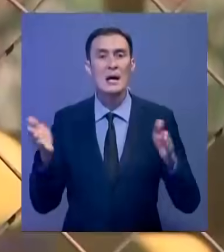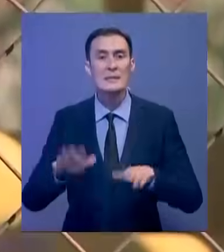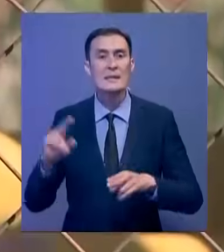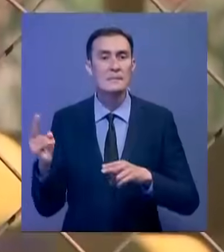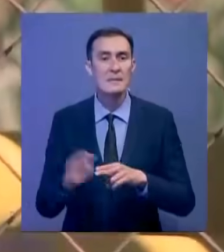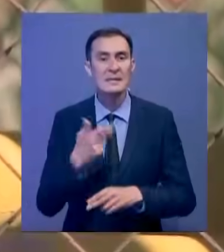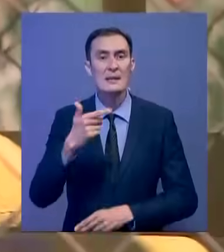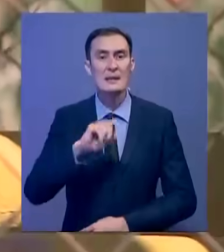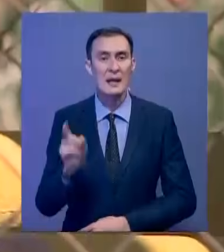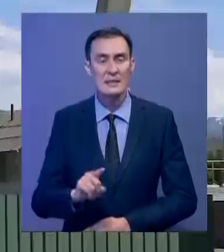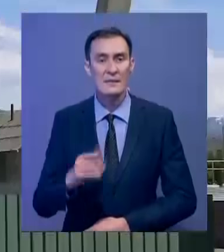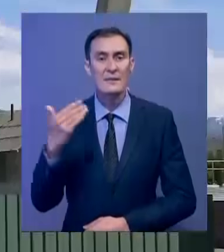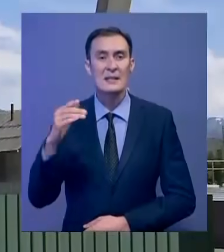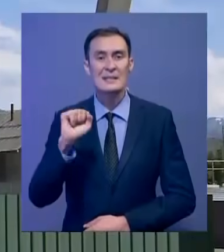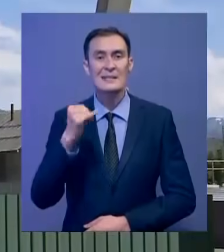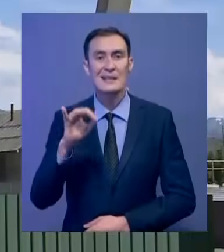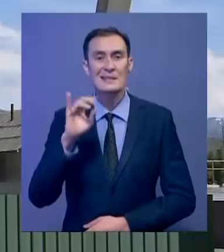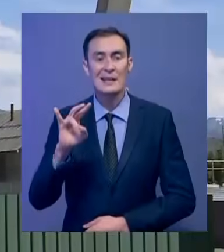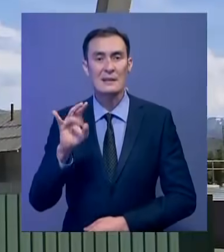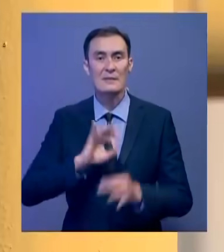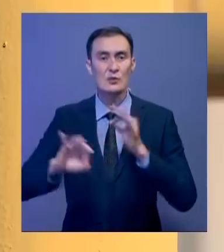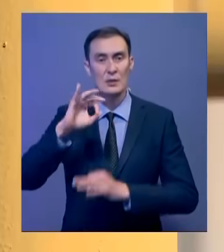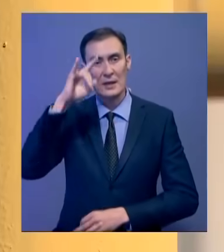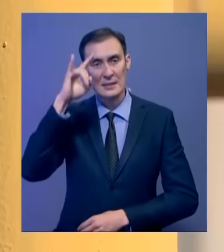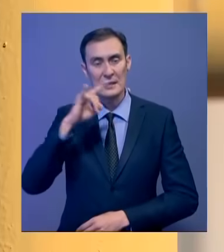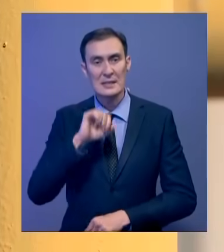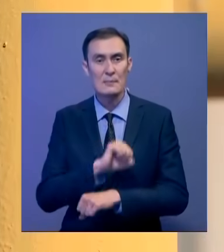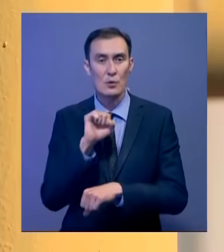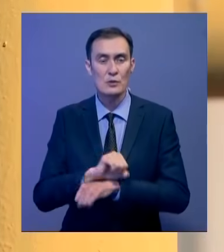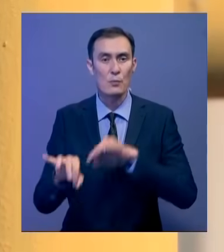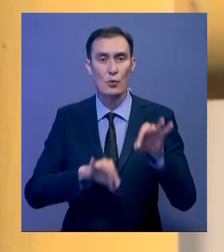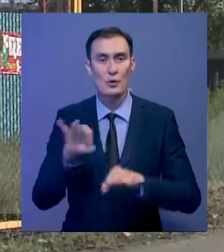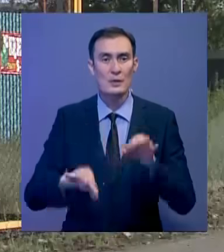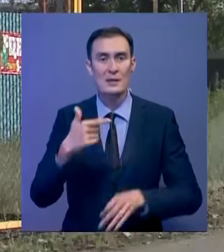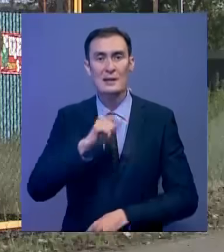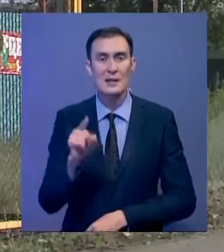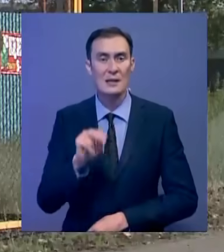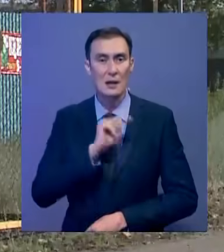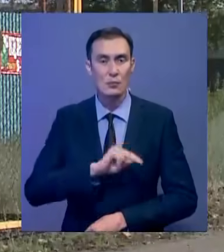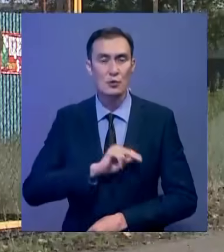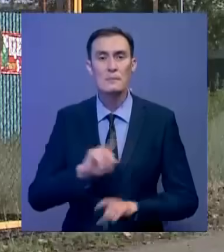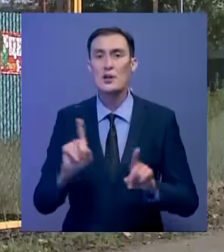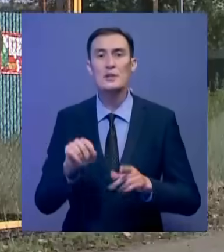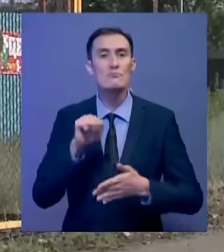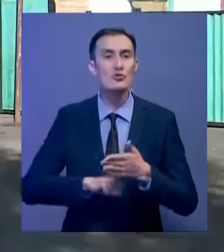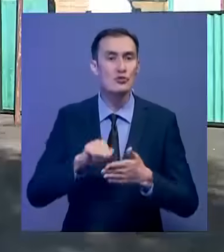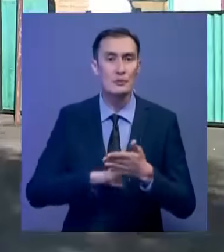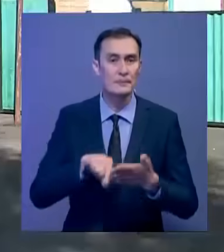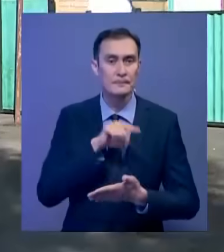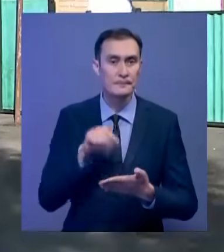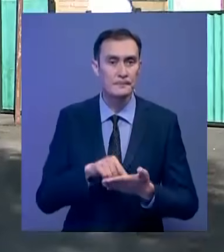Остались без голубого топлива. В Зайсанском районе на востоке Казахстана заморозили проект газификации. В чем причины?